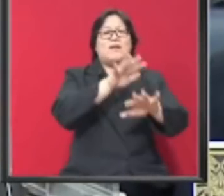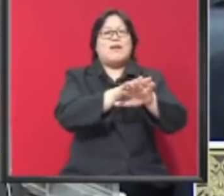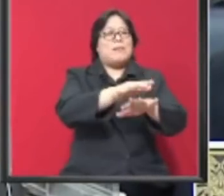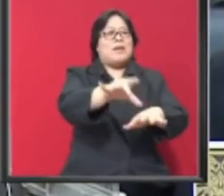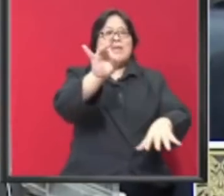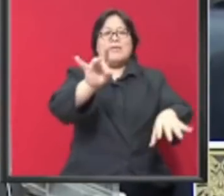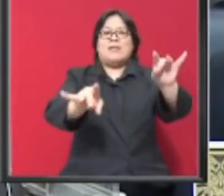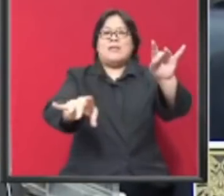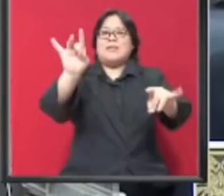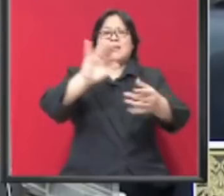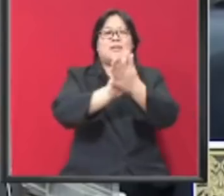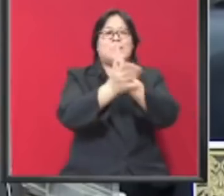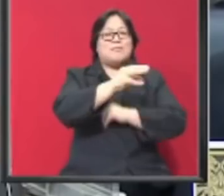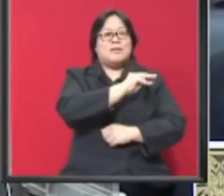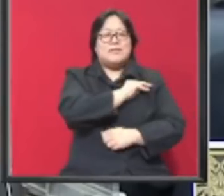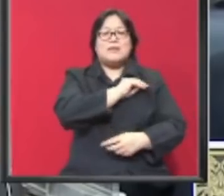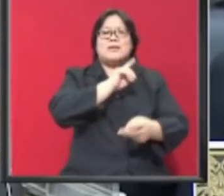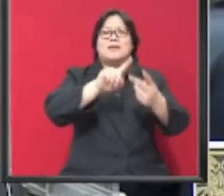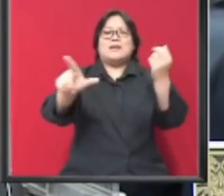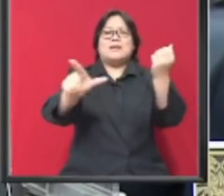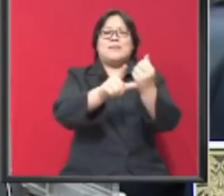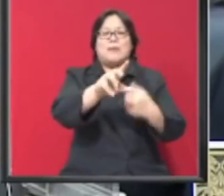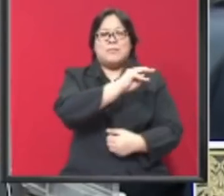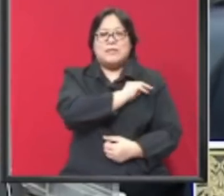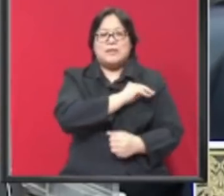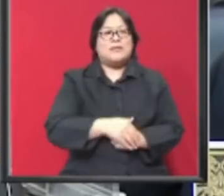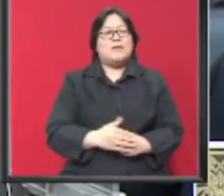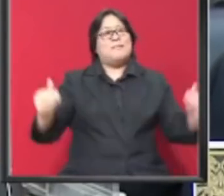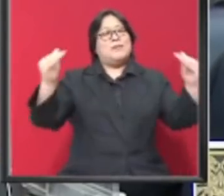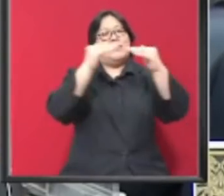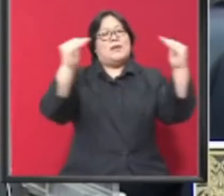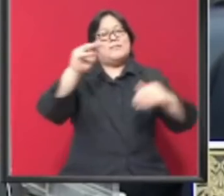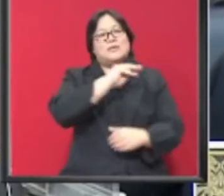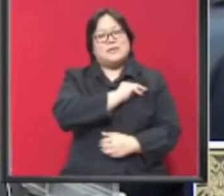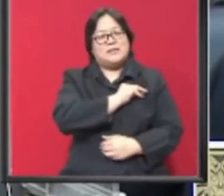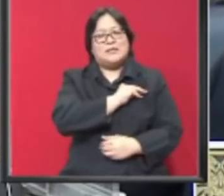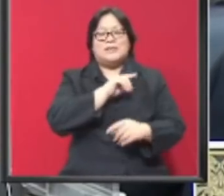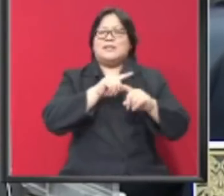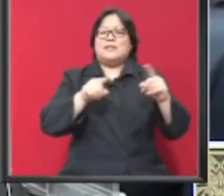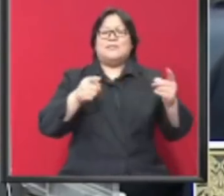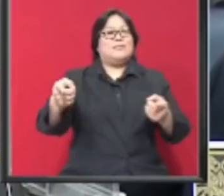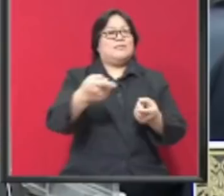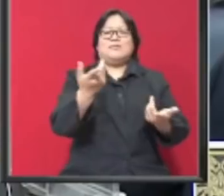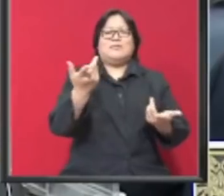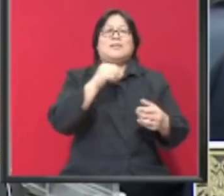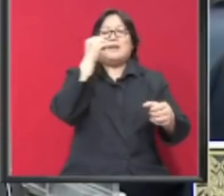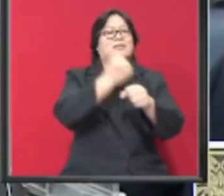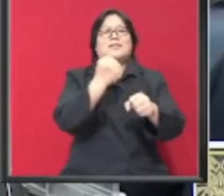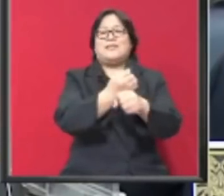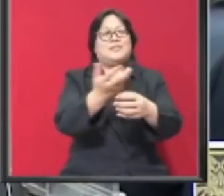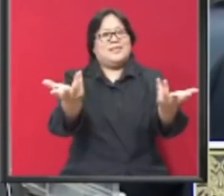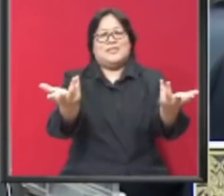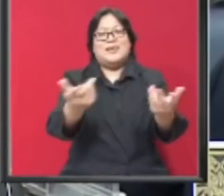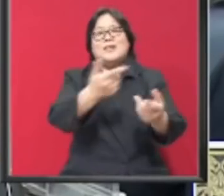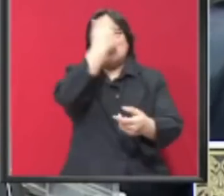dilantik jadi menteri timbalan menteri besaran menteri tetapi mereka tidak dapat bekerja pun